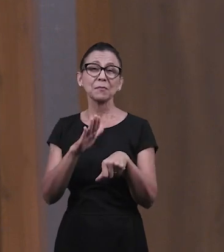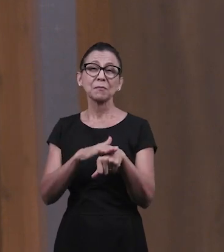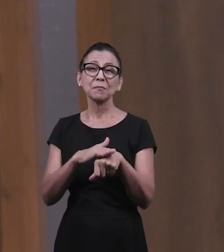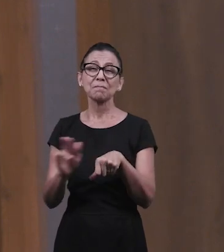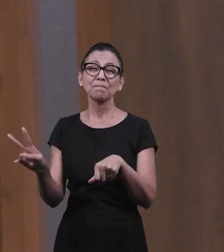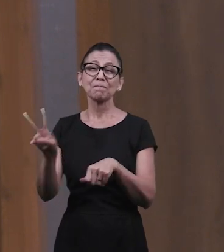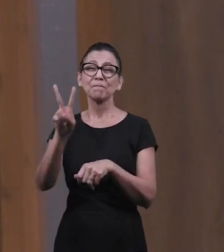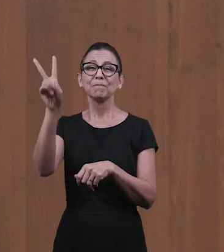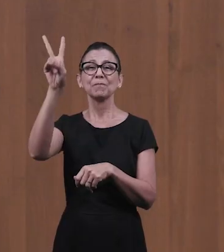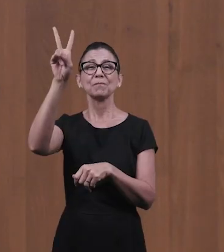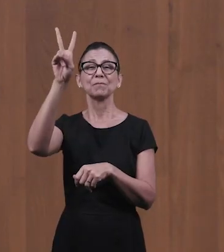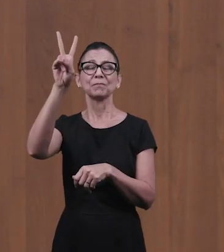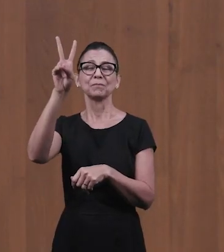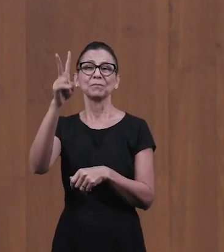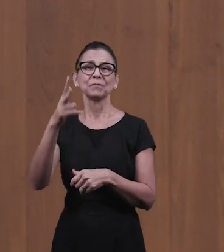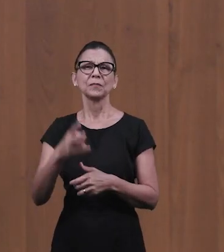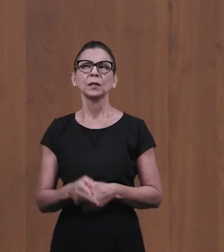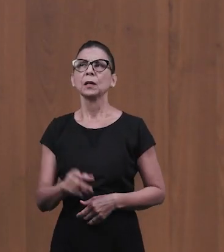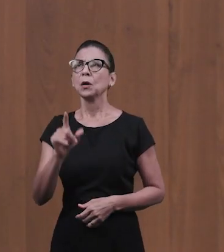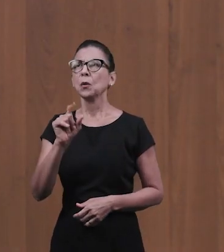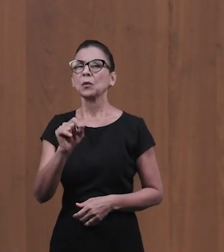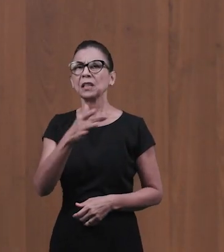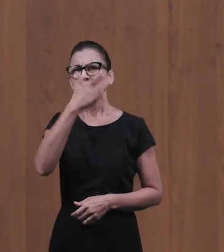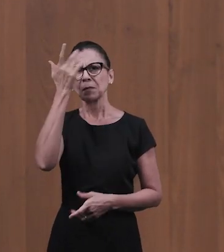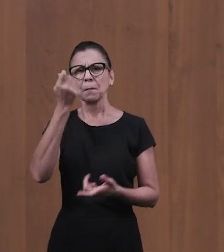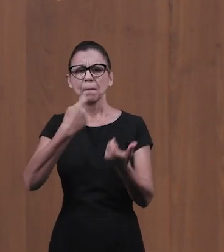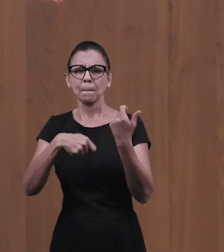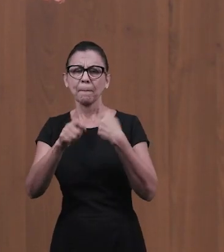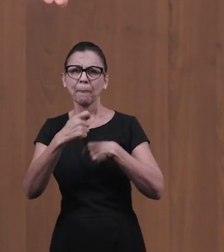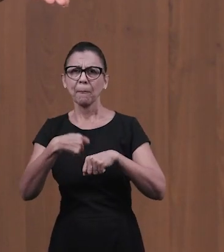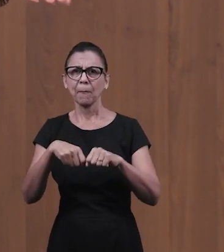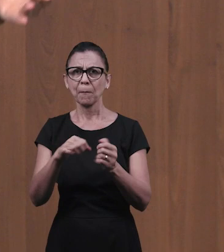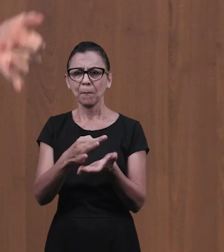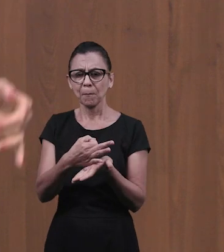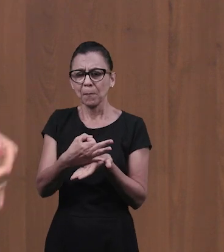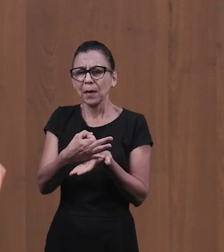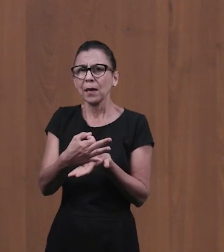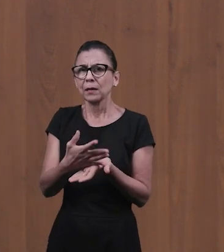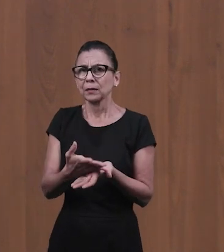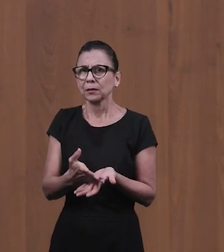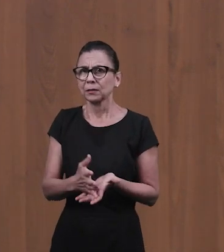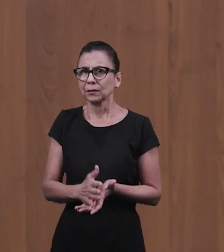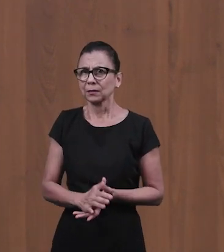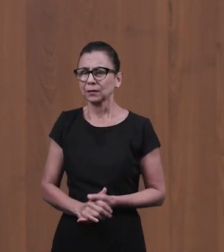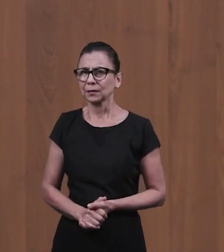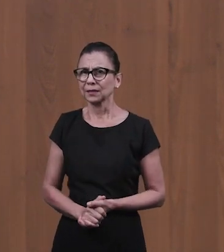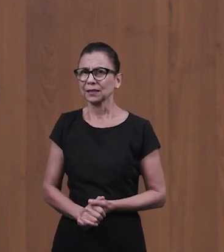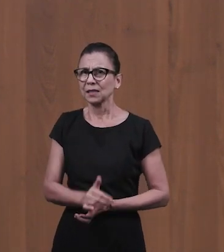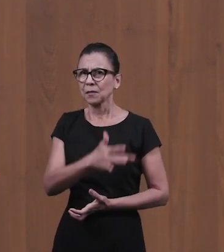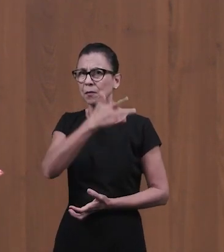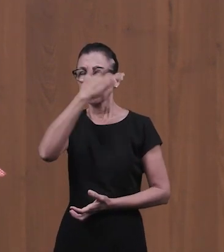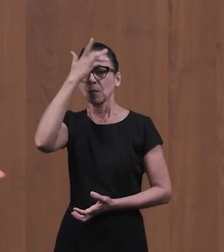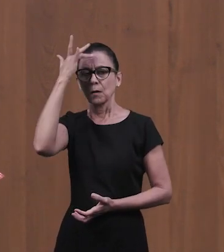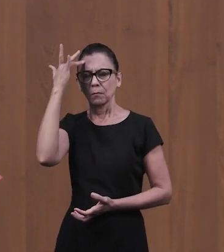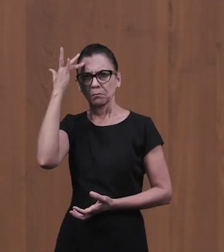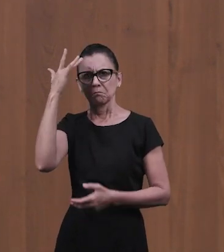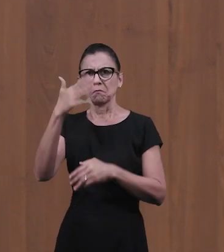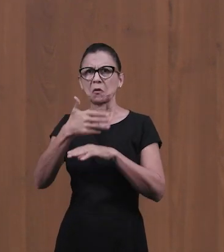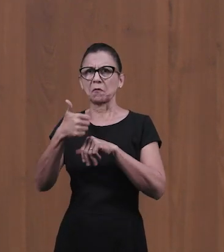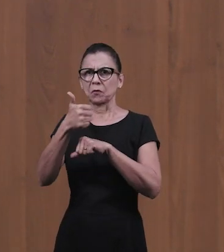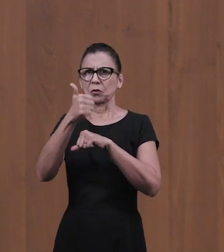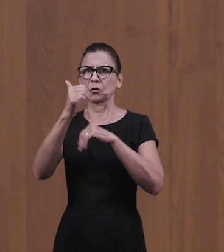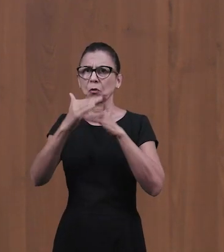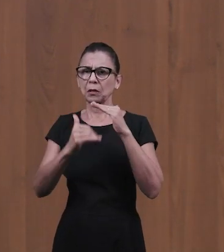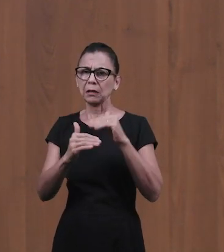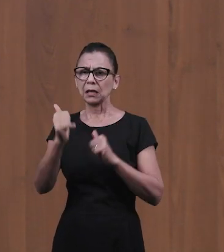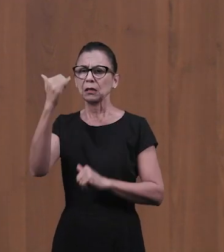de valeur qui puisse exister. Et qui est le marchand de perles? C'est quelqu'un qui comprend